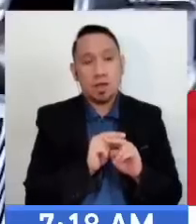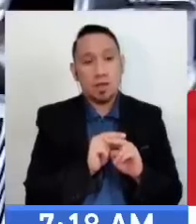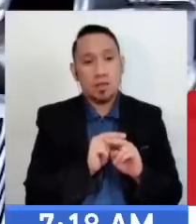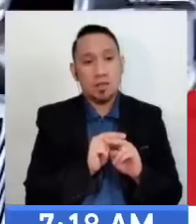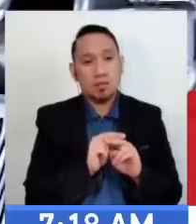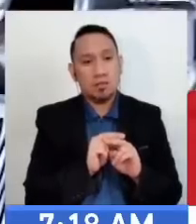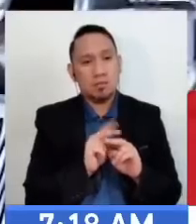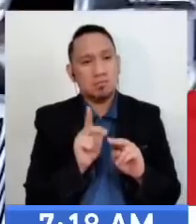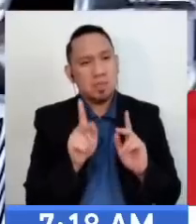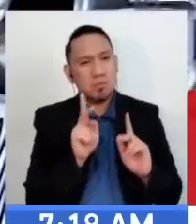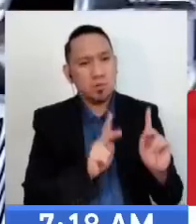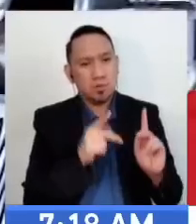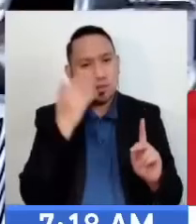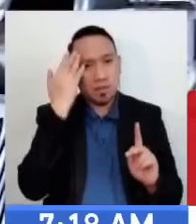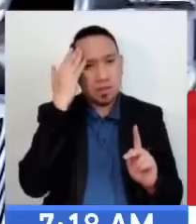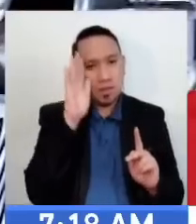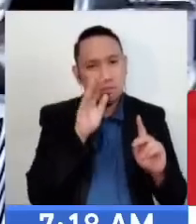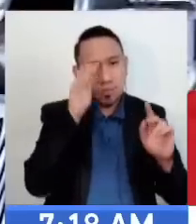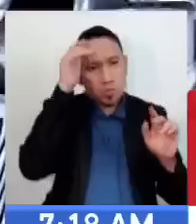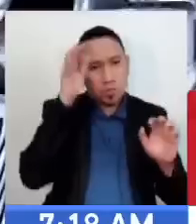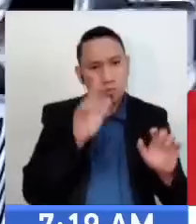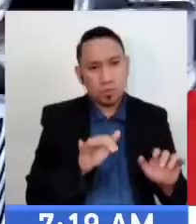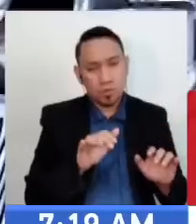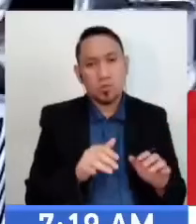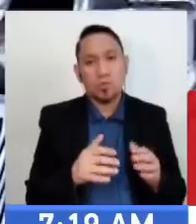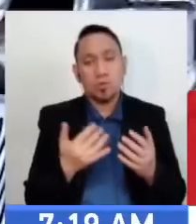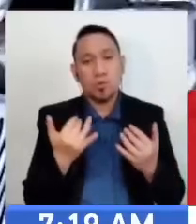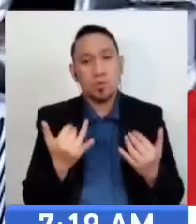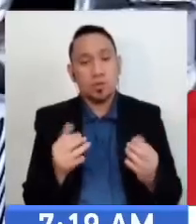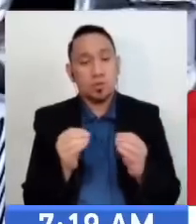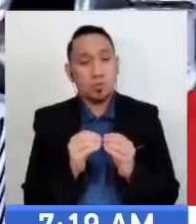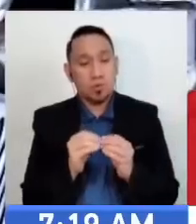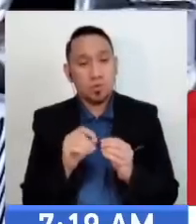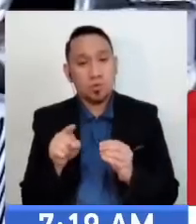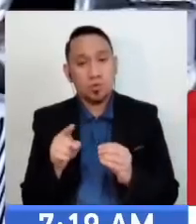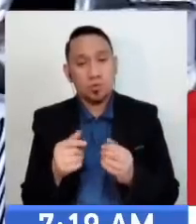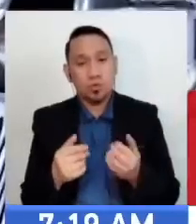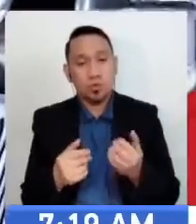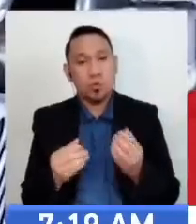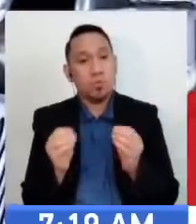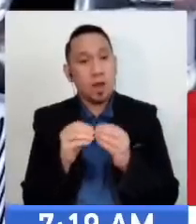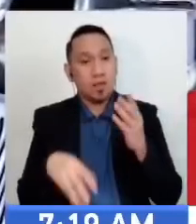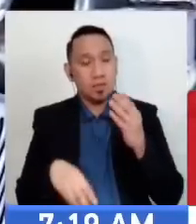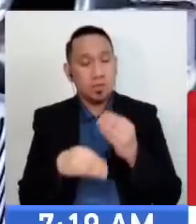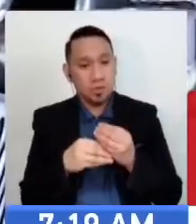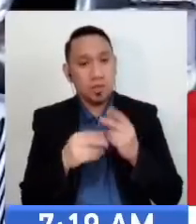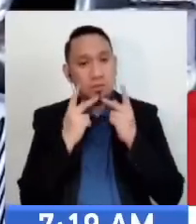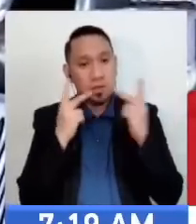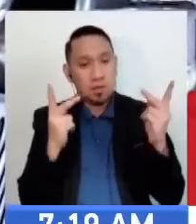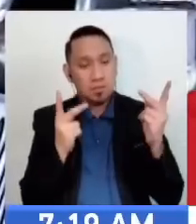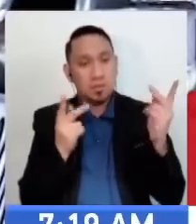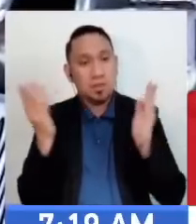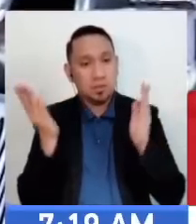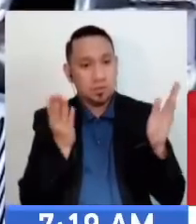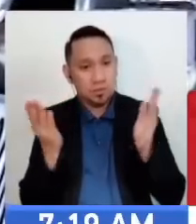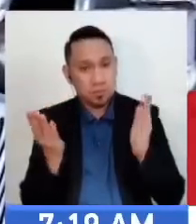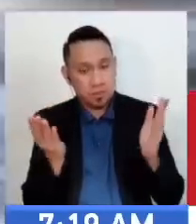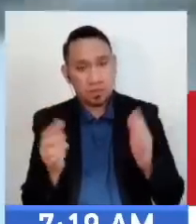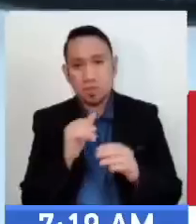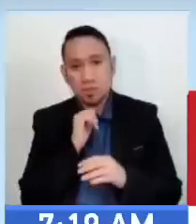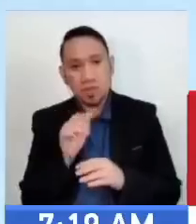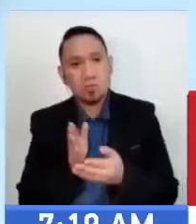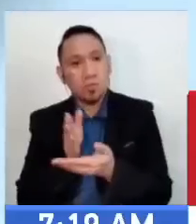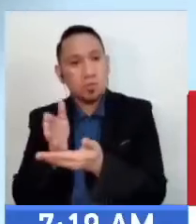just need to extend public assistance so they don't have to go through the fixers along the sidewalk of East